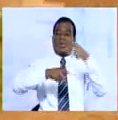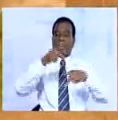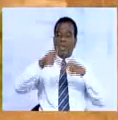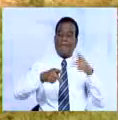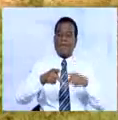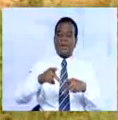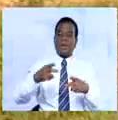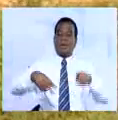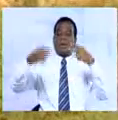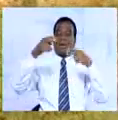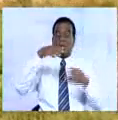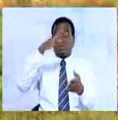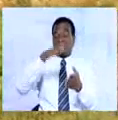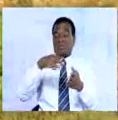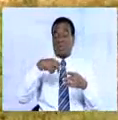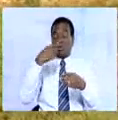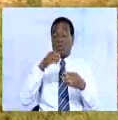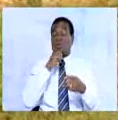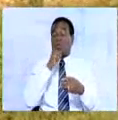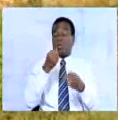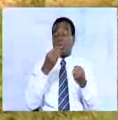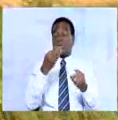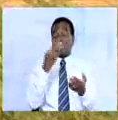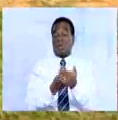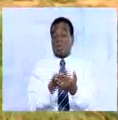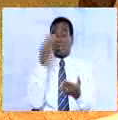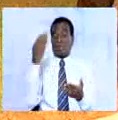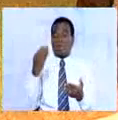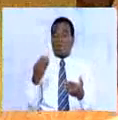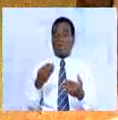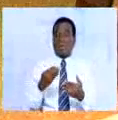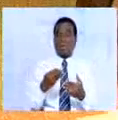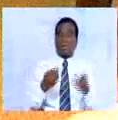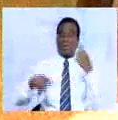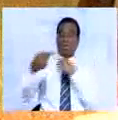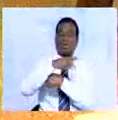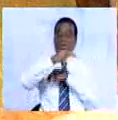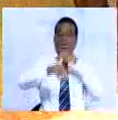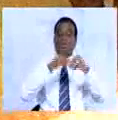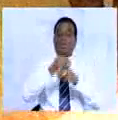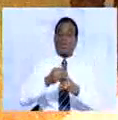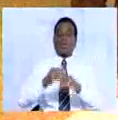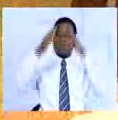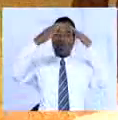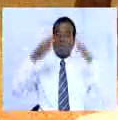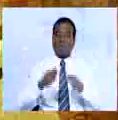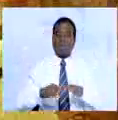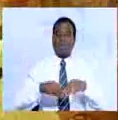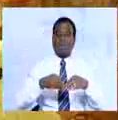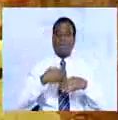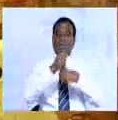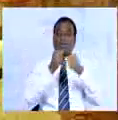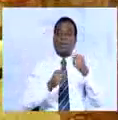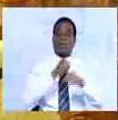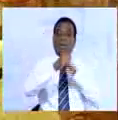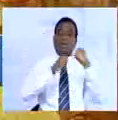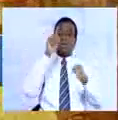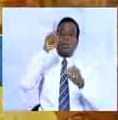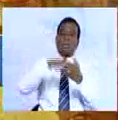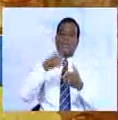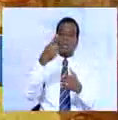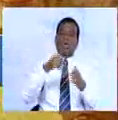populations à revenus modestes et des groupes vulnérables. La Journée mondiale de l'habitat a été instaurée en 2001